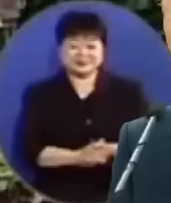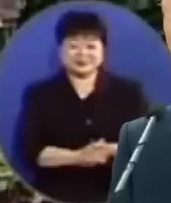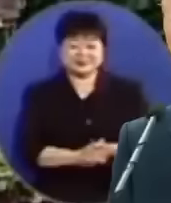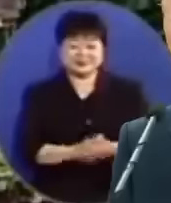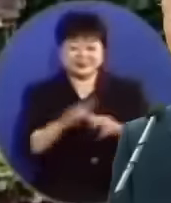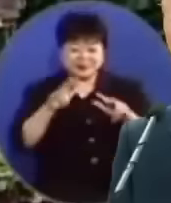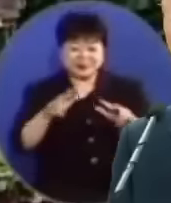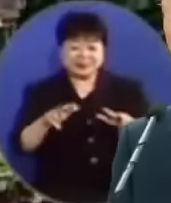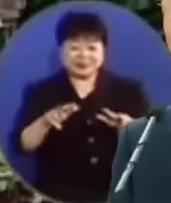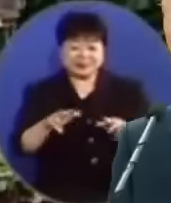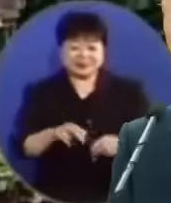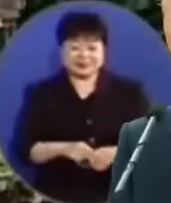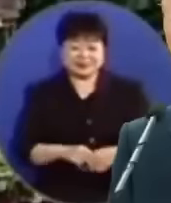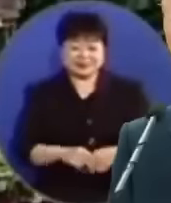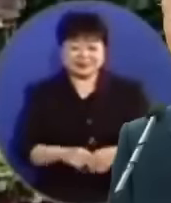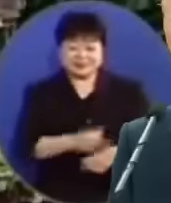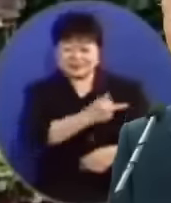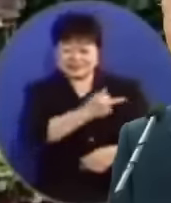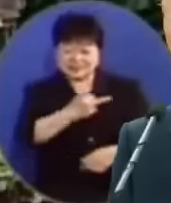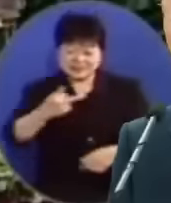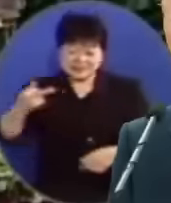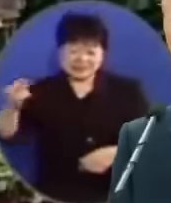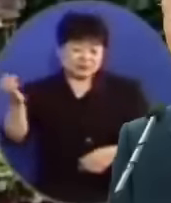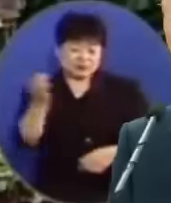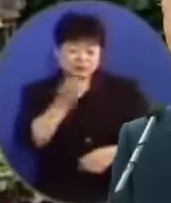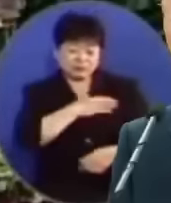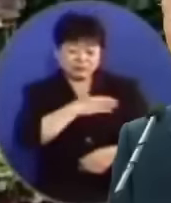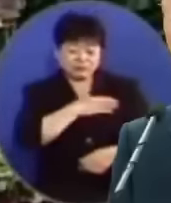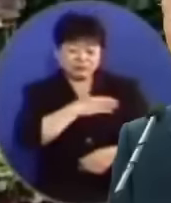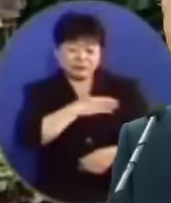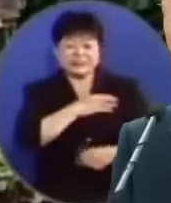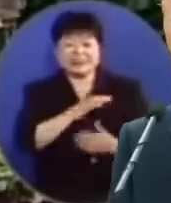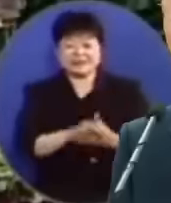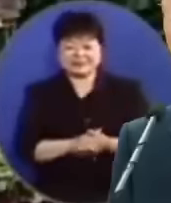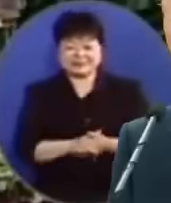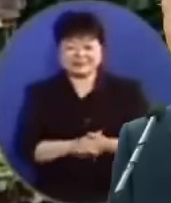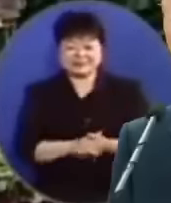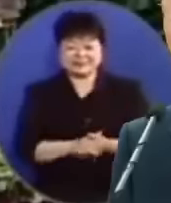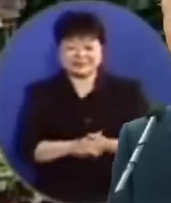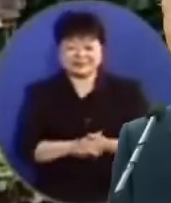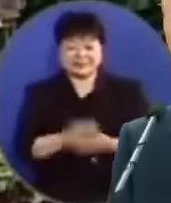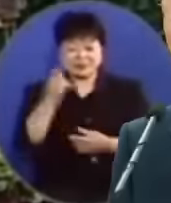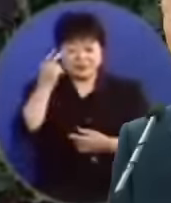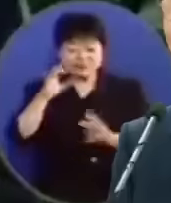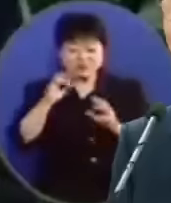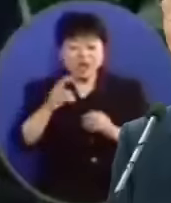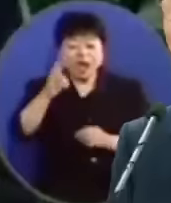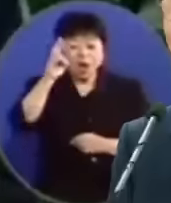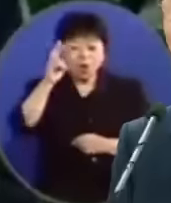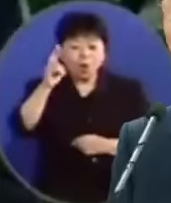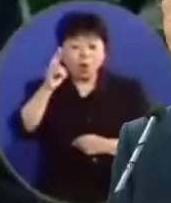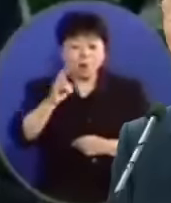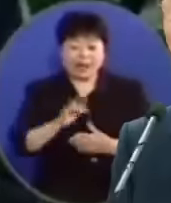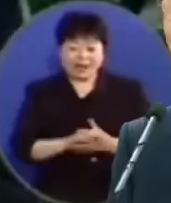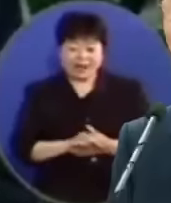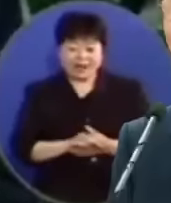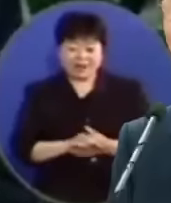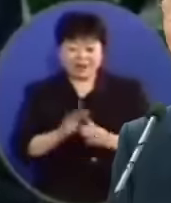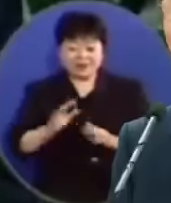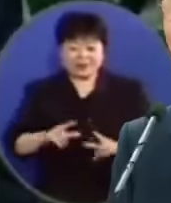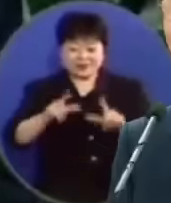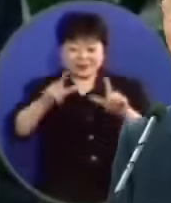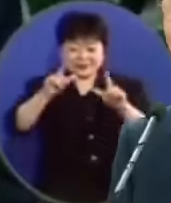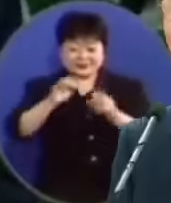역대 최대의 부자를 꼽으려면 당연히 미국의 록펠러입니다.